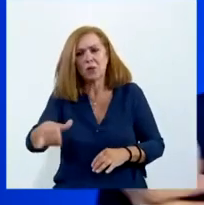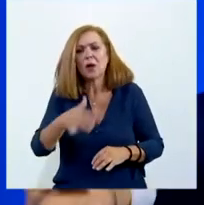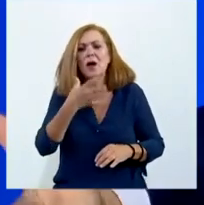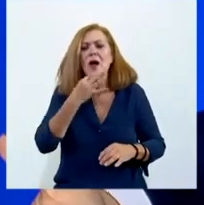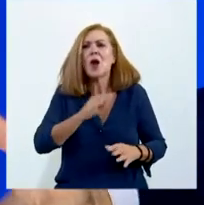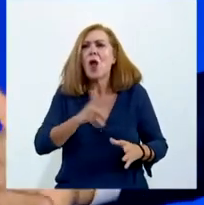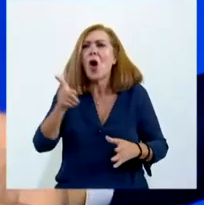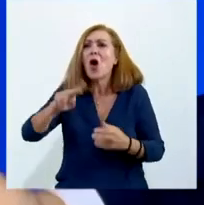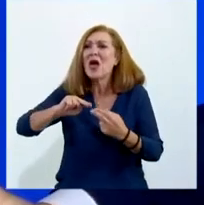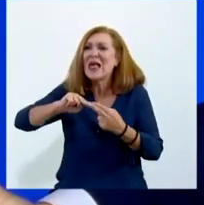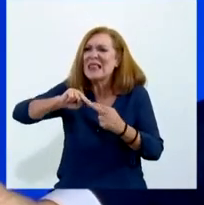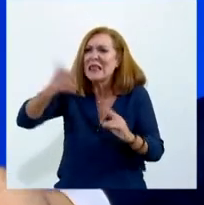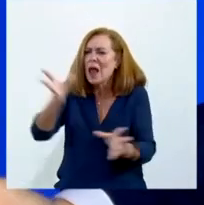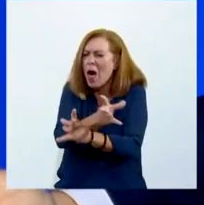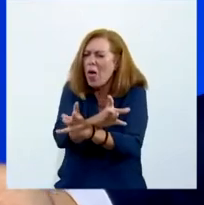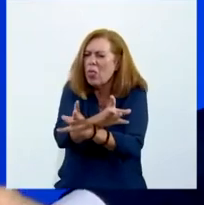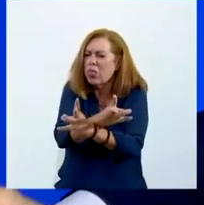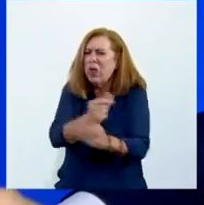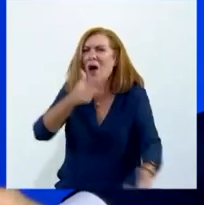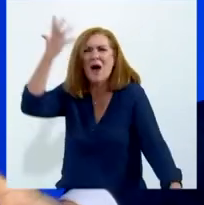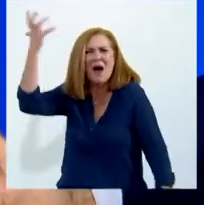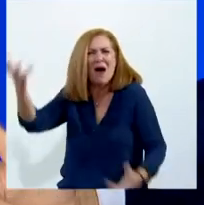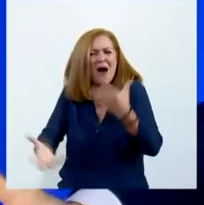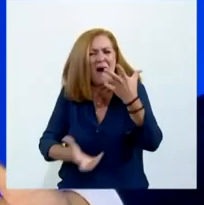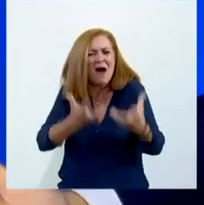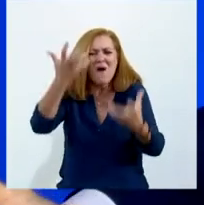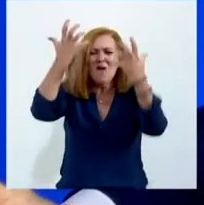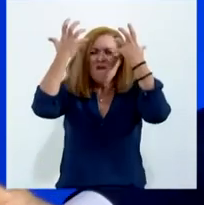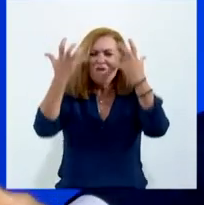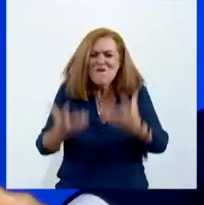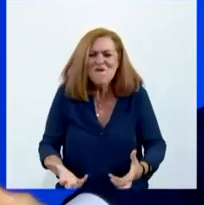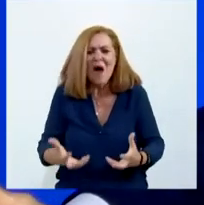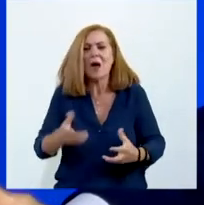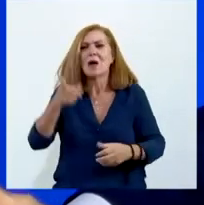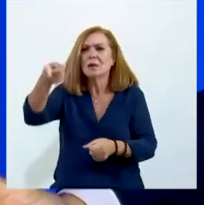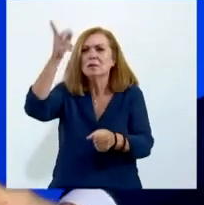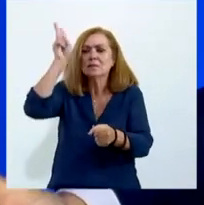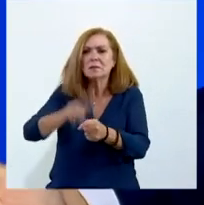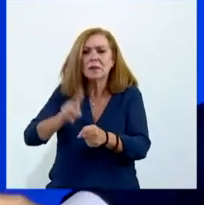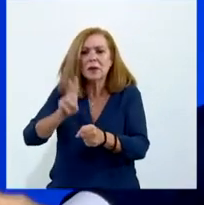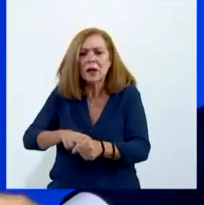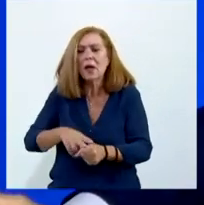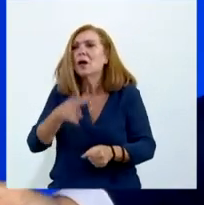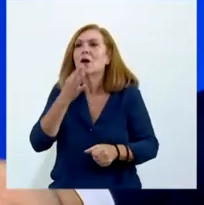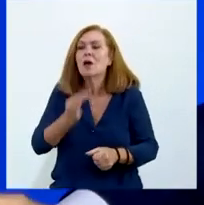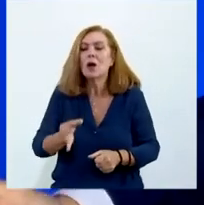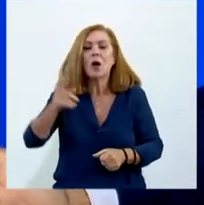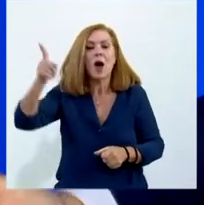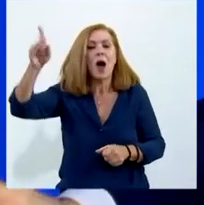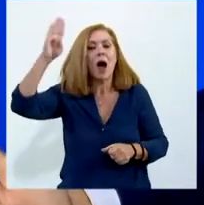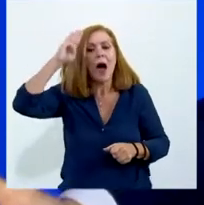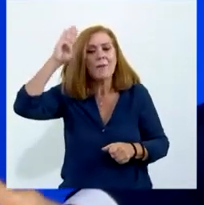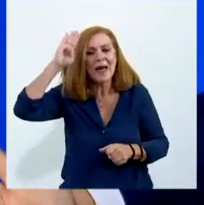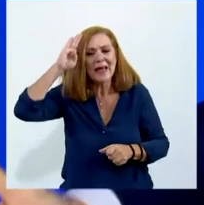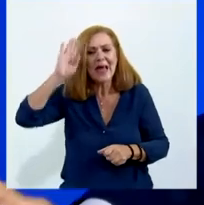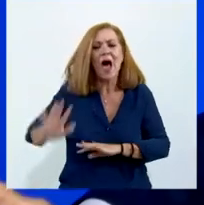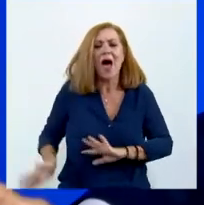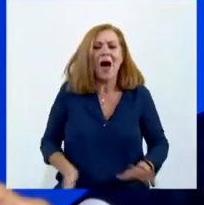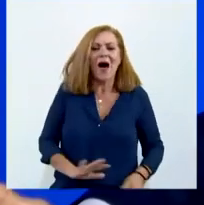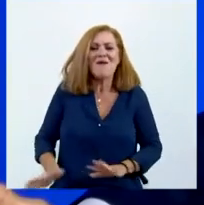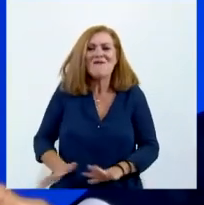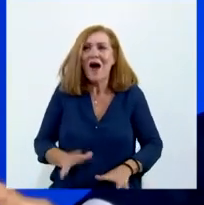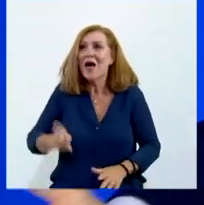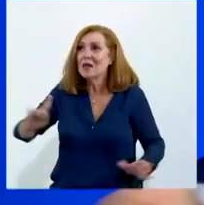και το DNA τους από την καταστροφική πυρκαγιά. Έχασαν τη ζωή τους σε τραγικές συνθήκες, επειδή οι Ηνωμένες Πολιτείες, οι πολιτείες της Χαβάης δεν κατάφεραν να τους